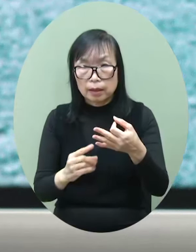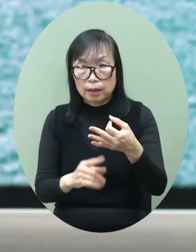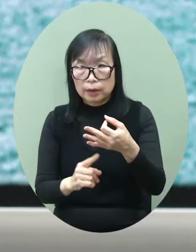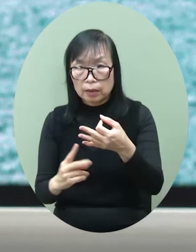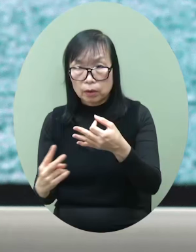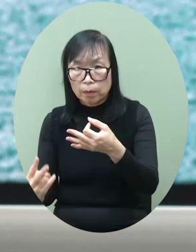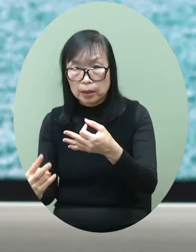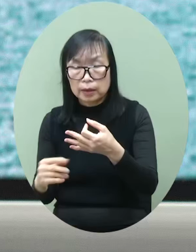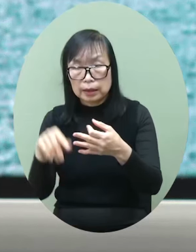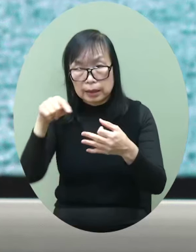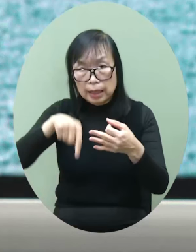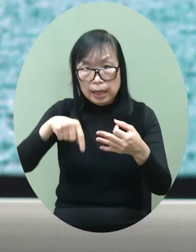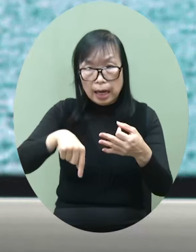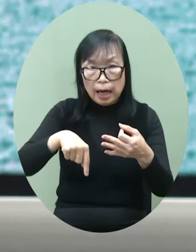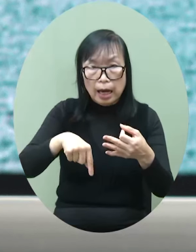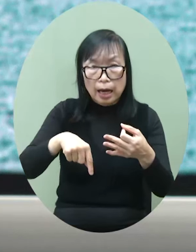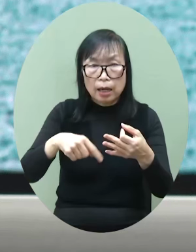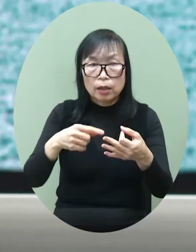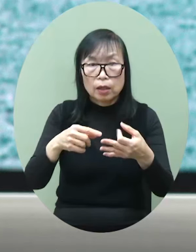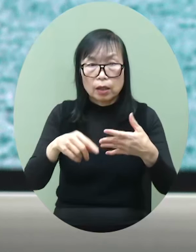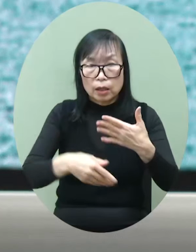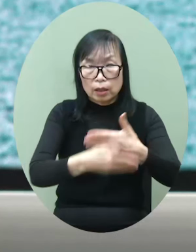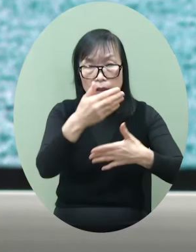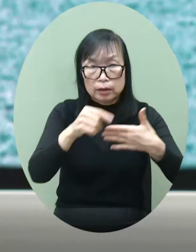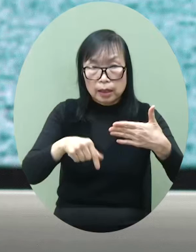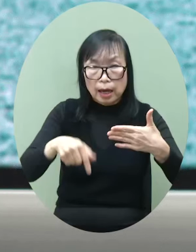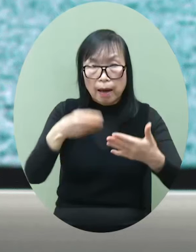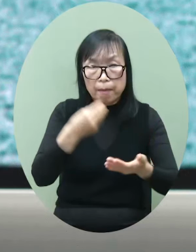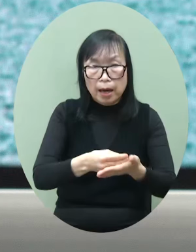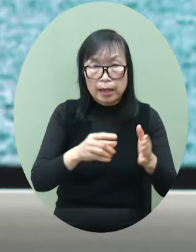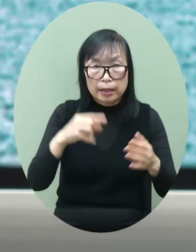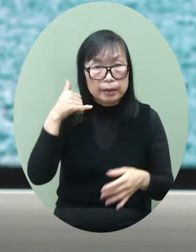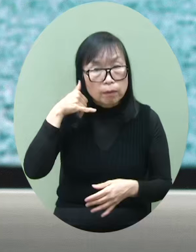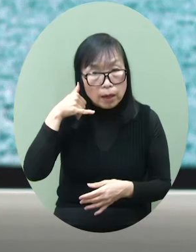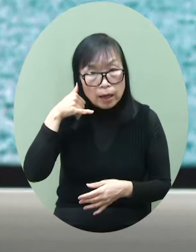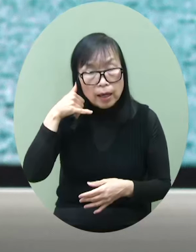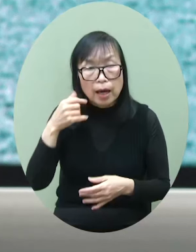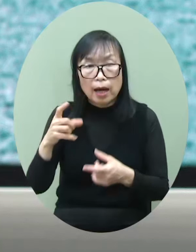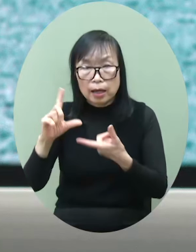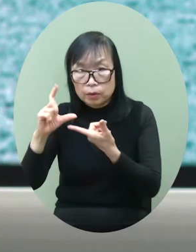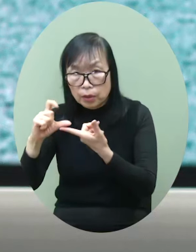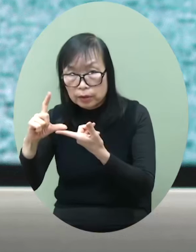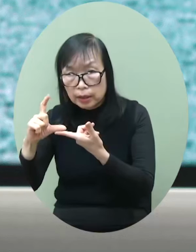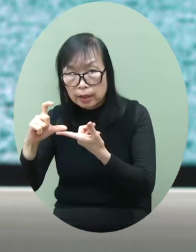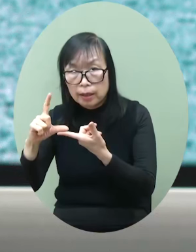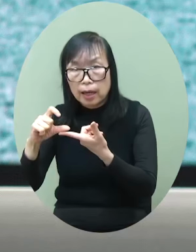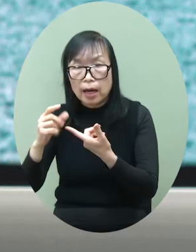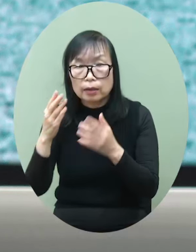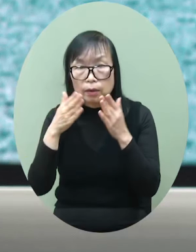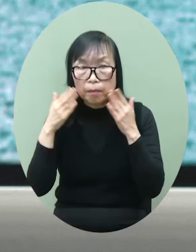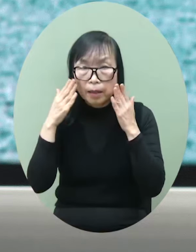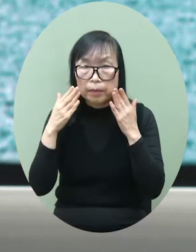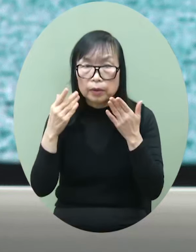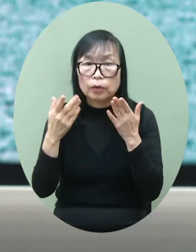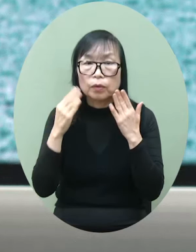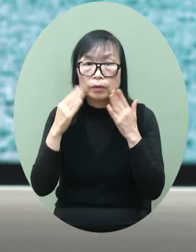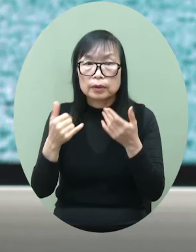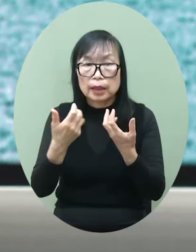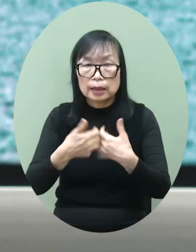應該在地下那層賣電話、相機以及一些美容儀器那些